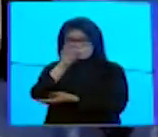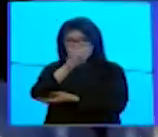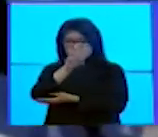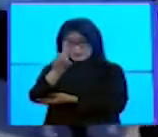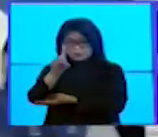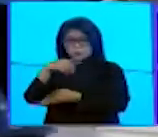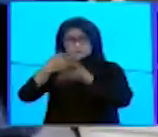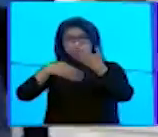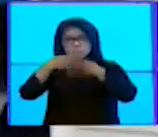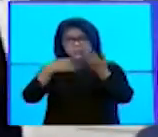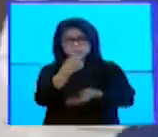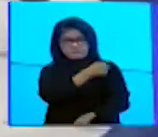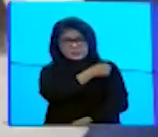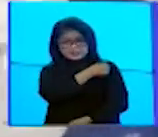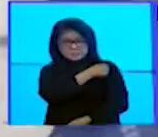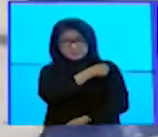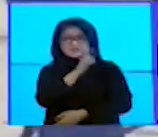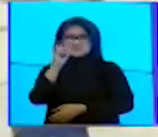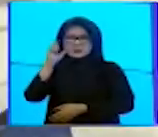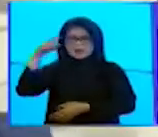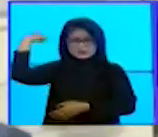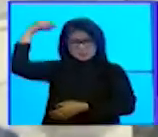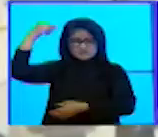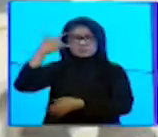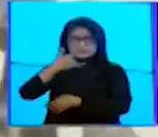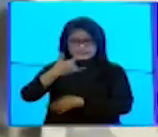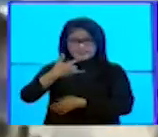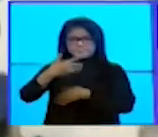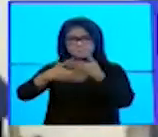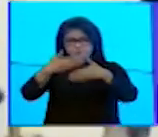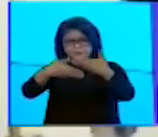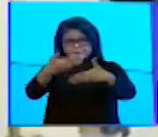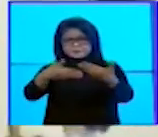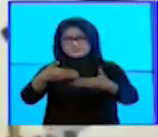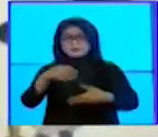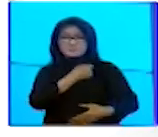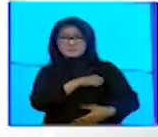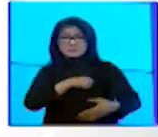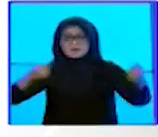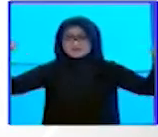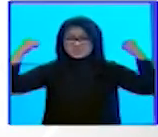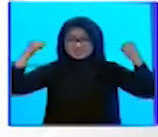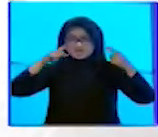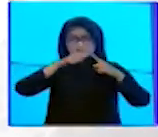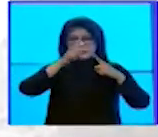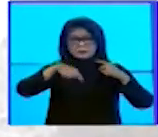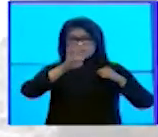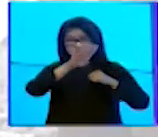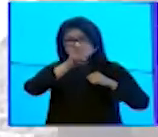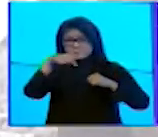proses vaksinasi untuk jemaah calon haji terus berlangsung. Data Kementerian Kesehatan per 19 Mei